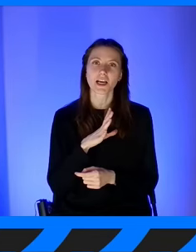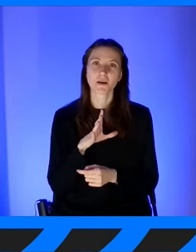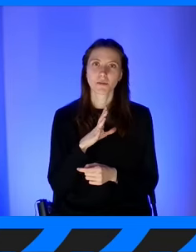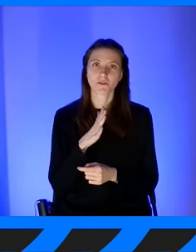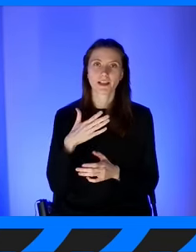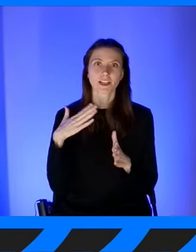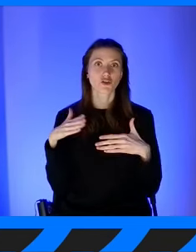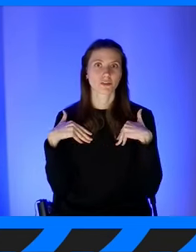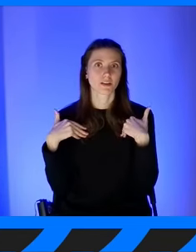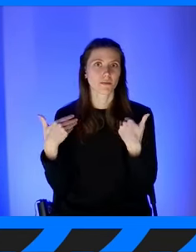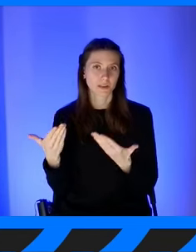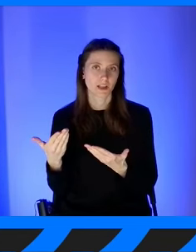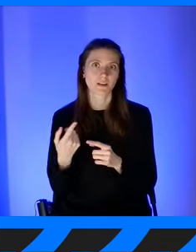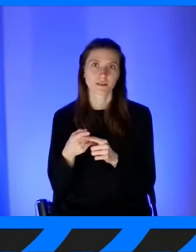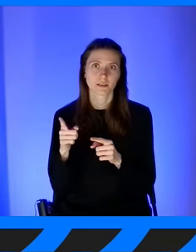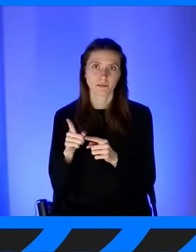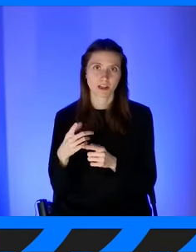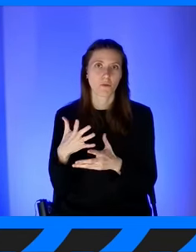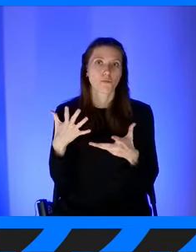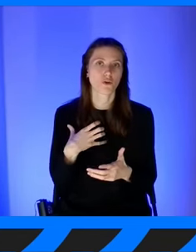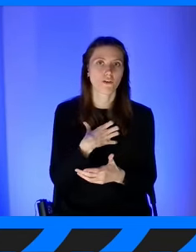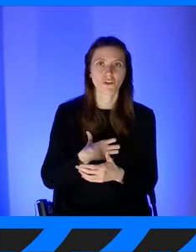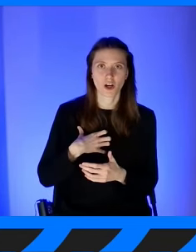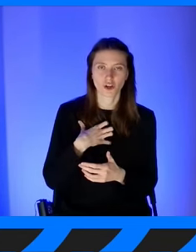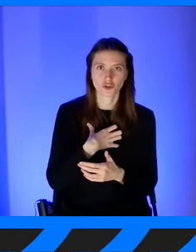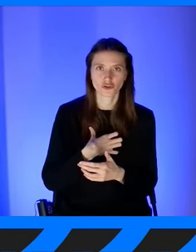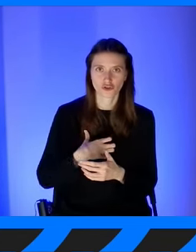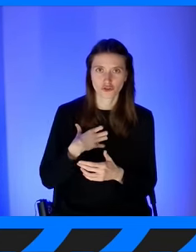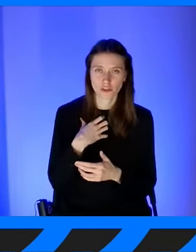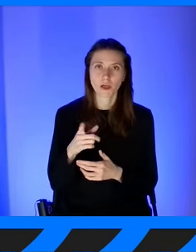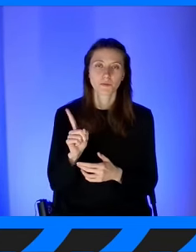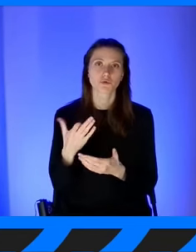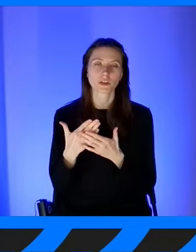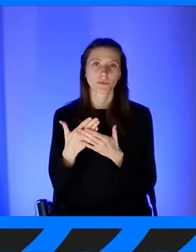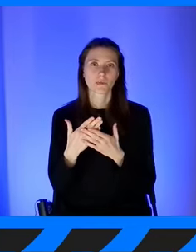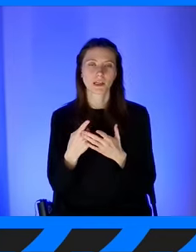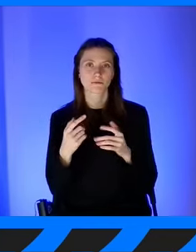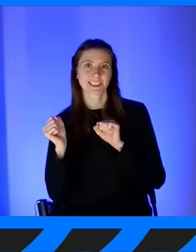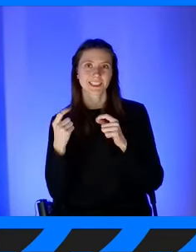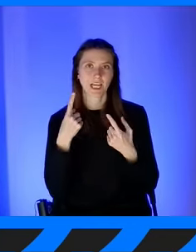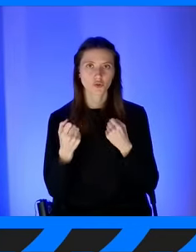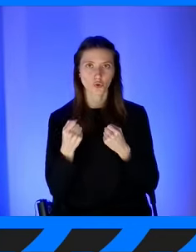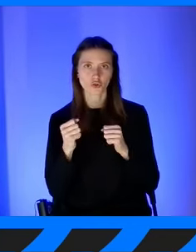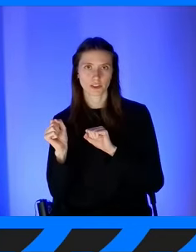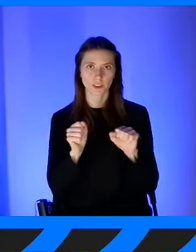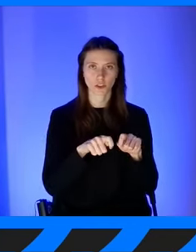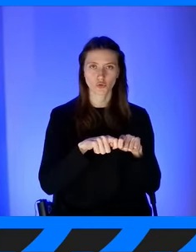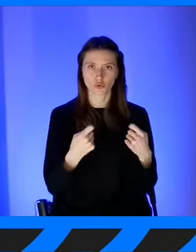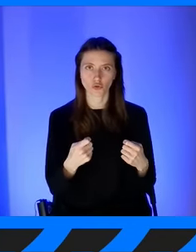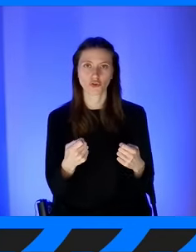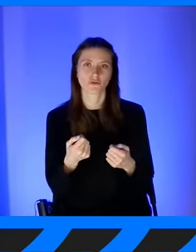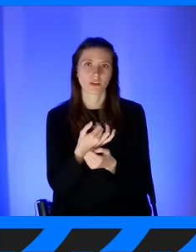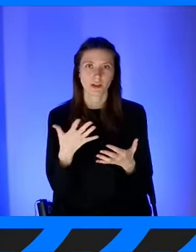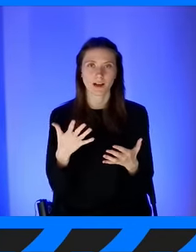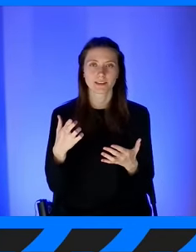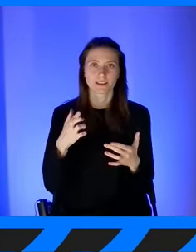наши рекомендации имеют высший приоритет потому что всё-таки да там отказ устойчивость Надёжность там геора проде